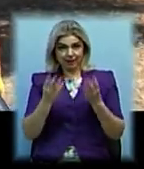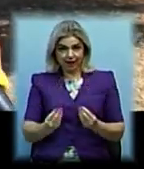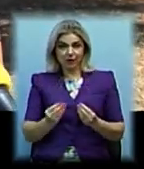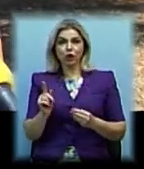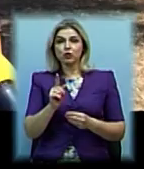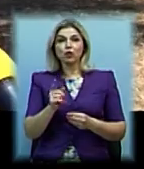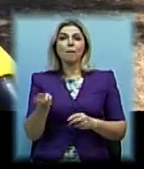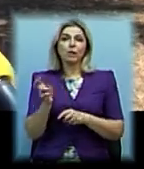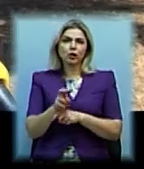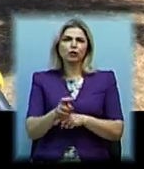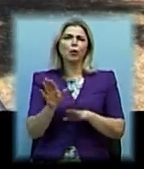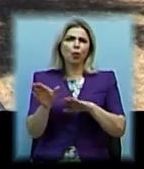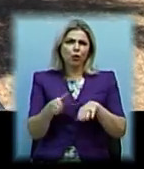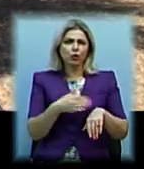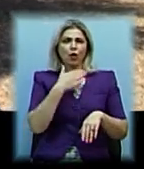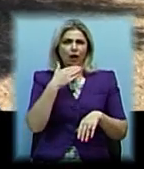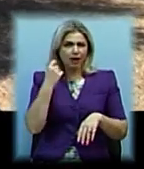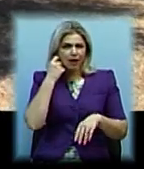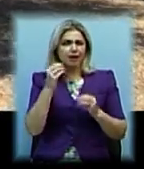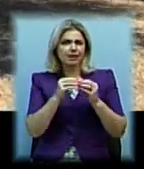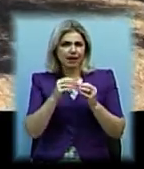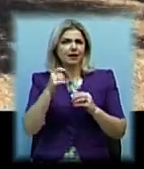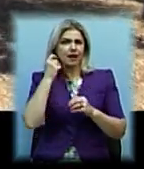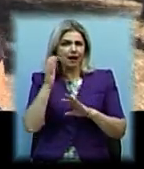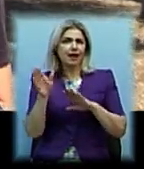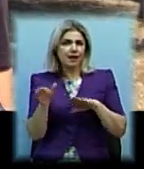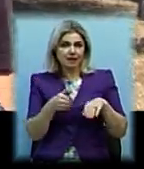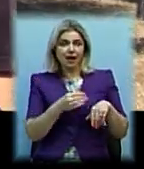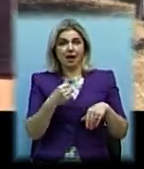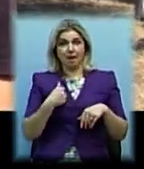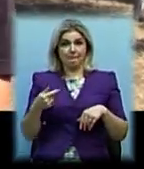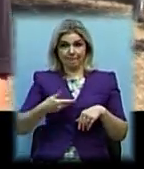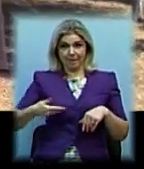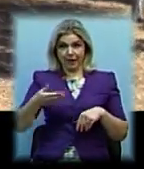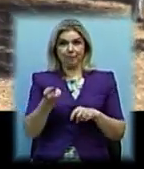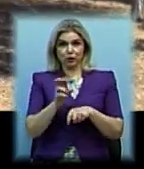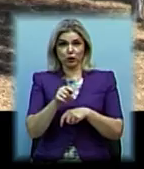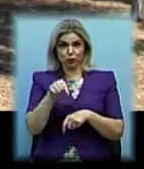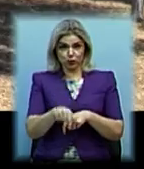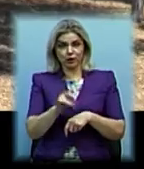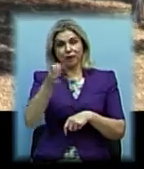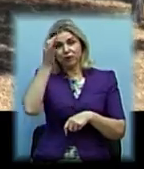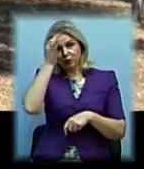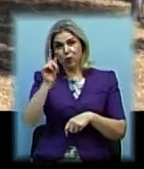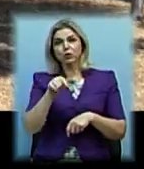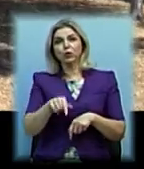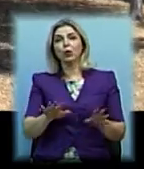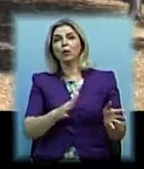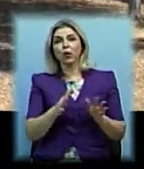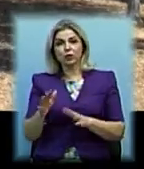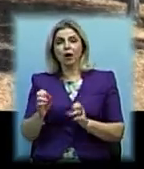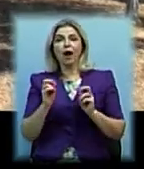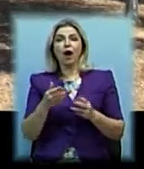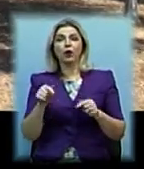пройшло декілька років, може навіть десятиліть. І ми прийшли сюди і спомнили, що тут відбувалося, як